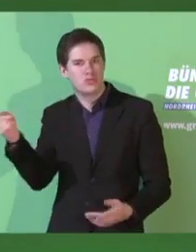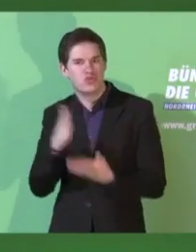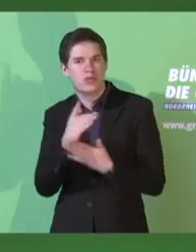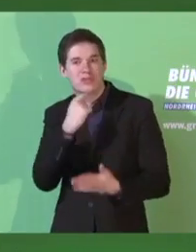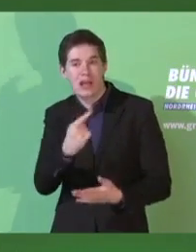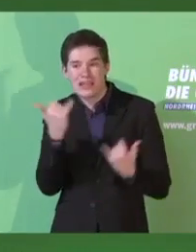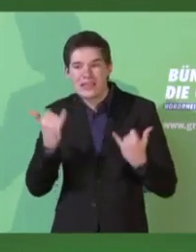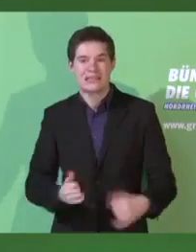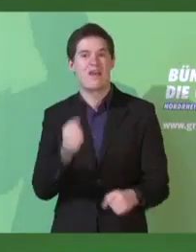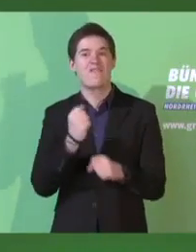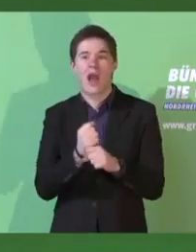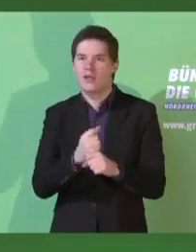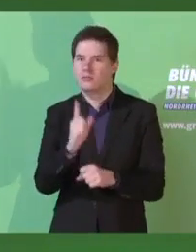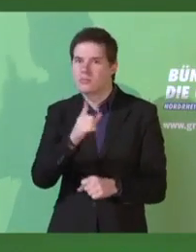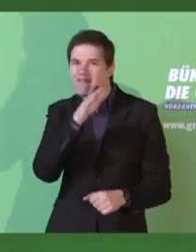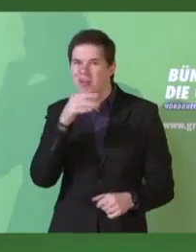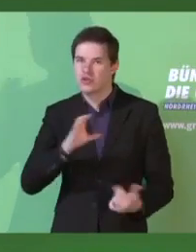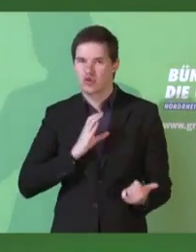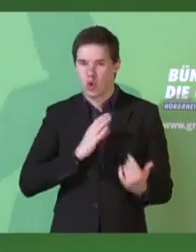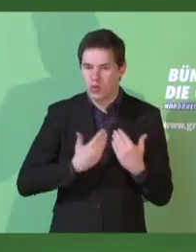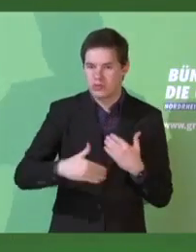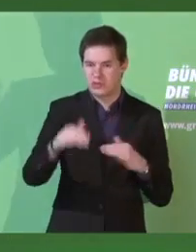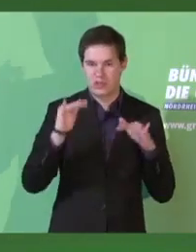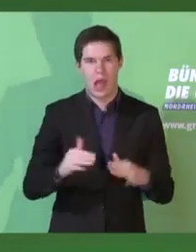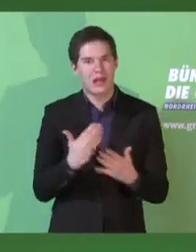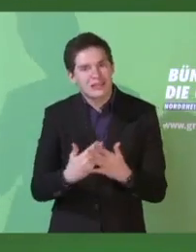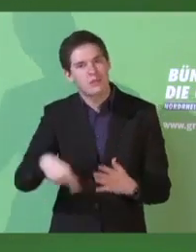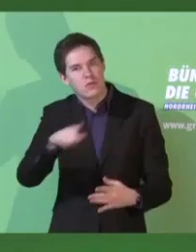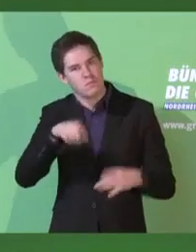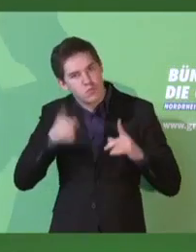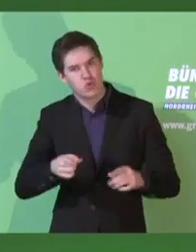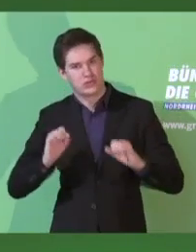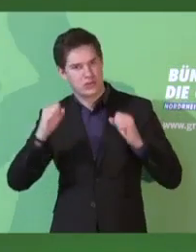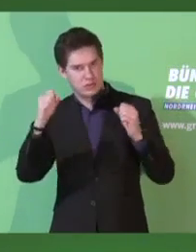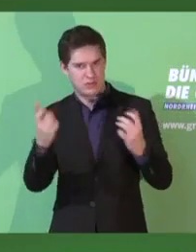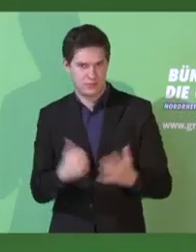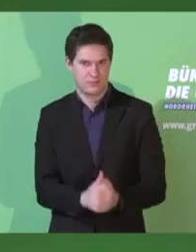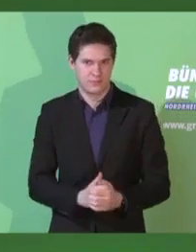noch alle Optionen und deswegen lohnt es sich, sich anzustrengen.